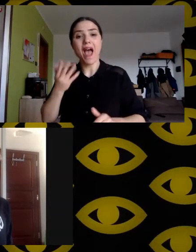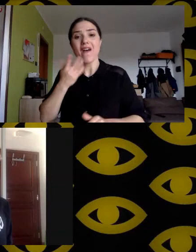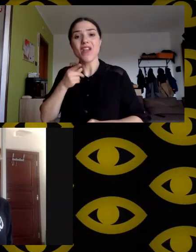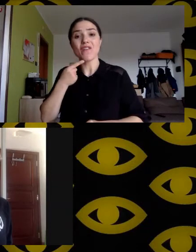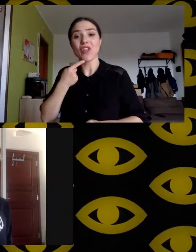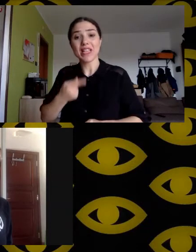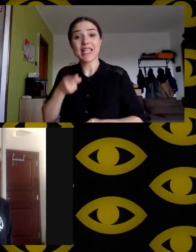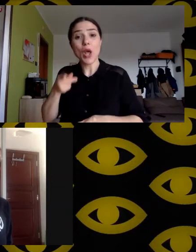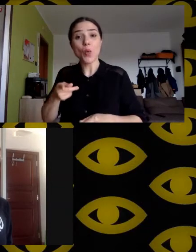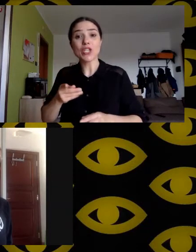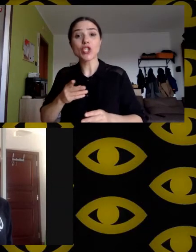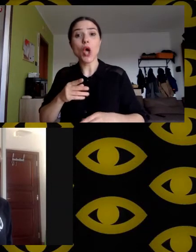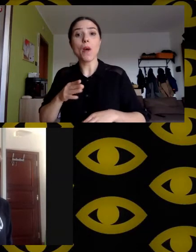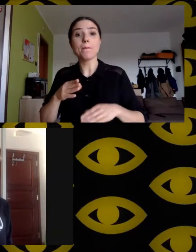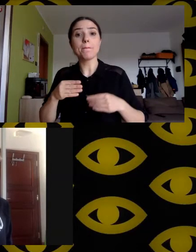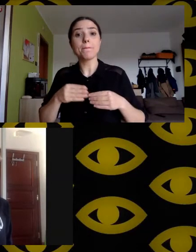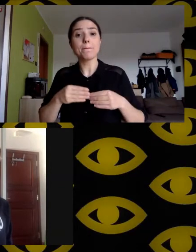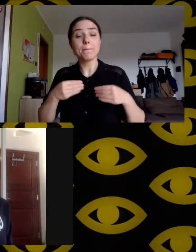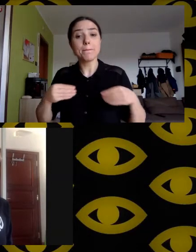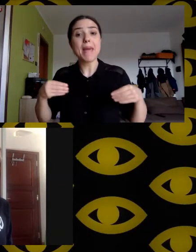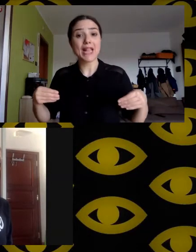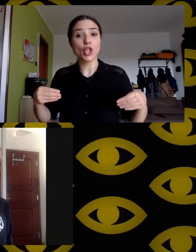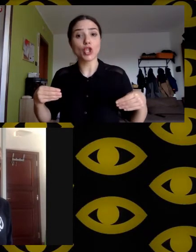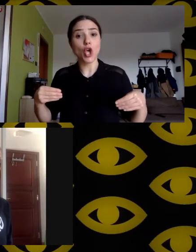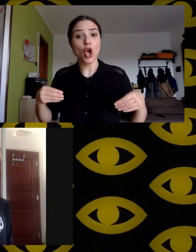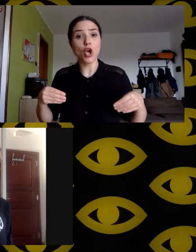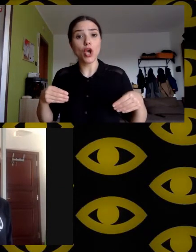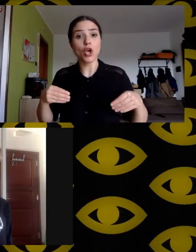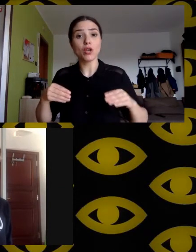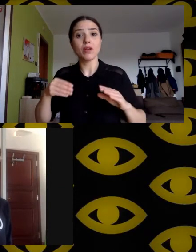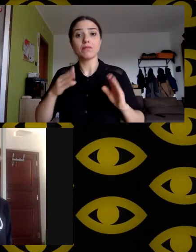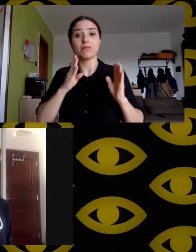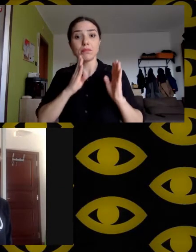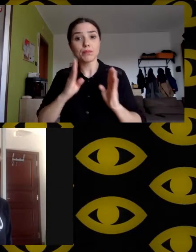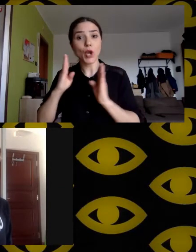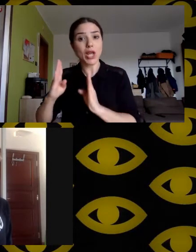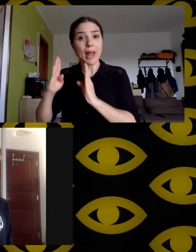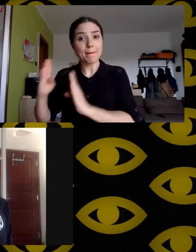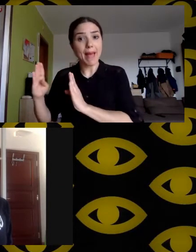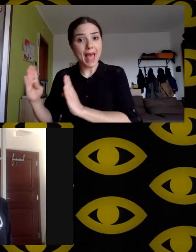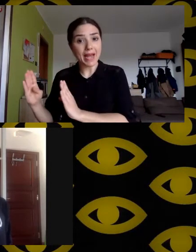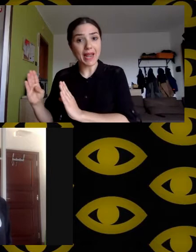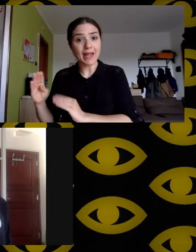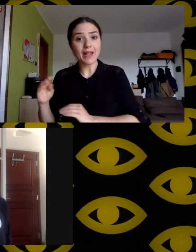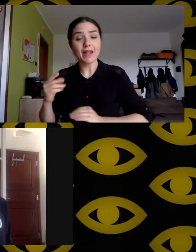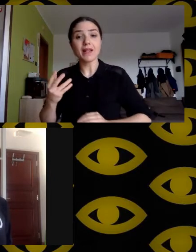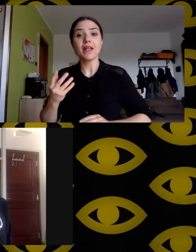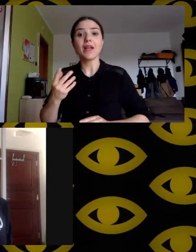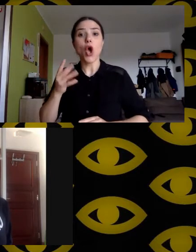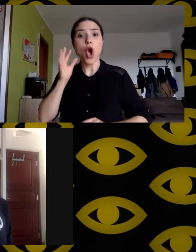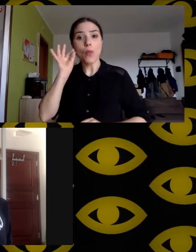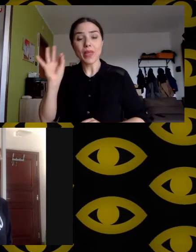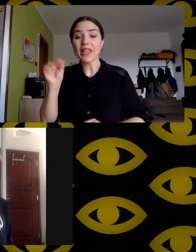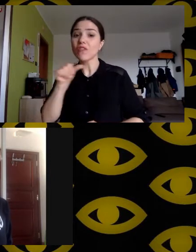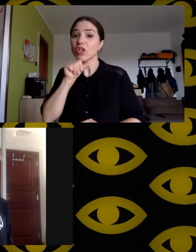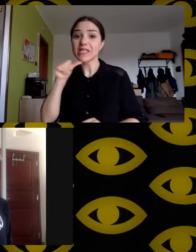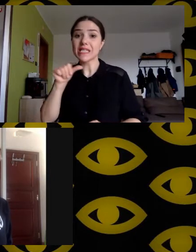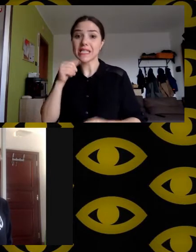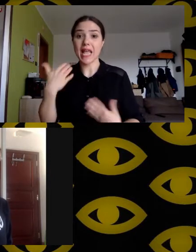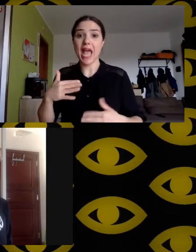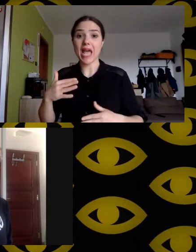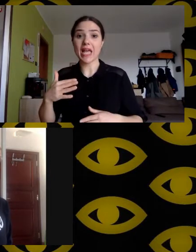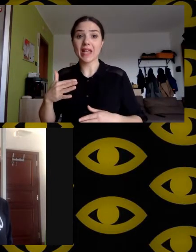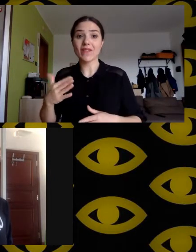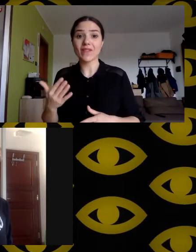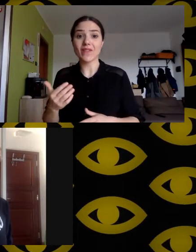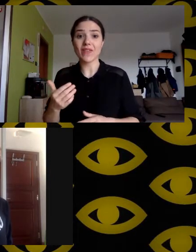è un metodo, è un piccolo esempio di cosa si può fare per dire io entro sera devo fare questo. Se non ce la faccio entro sera, vuol